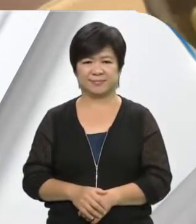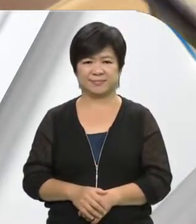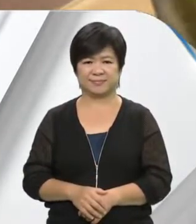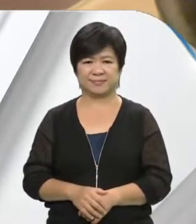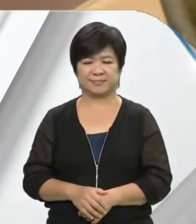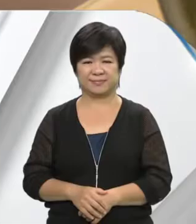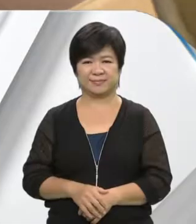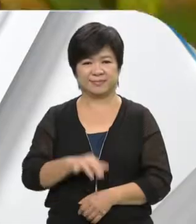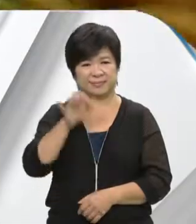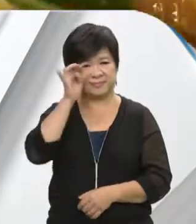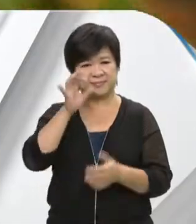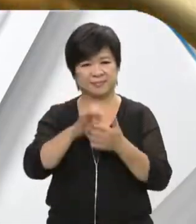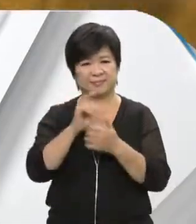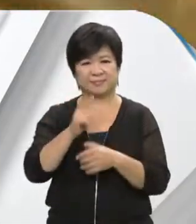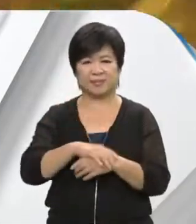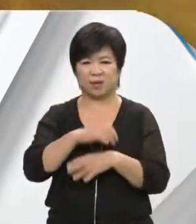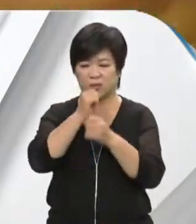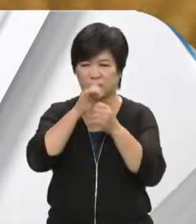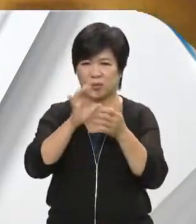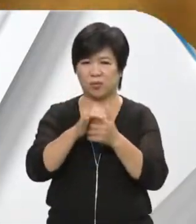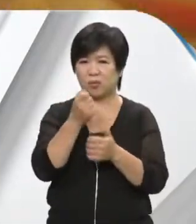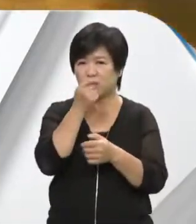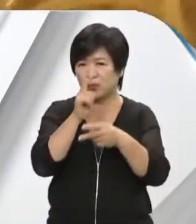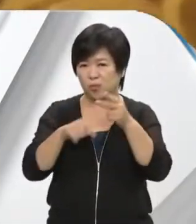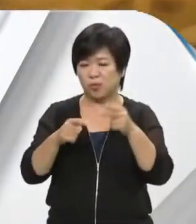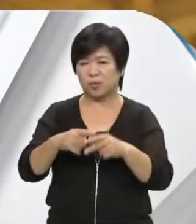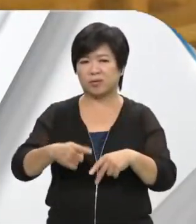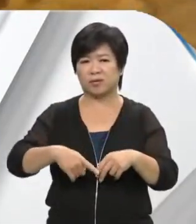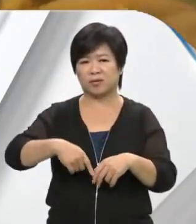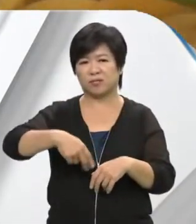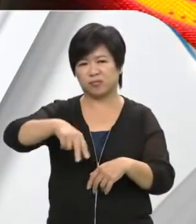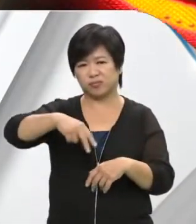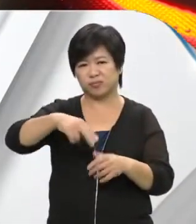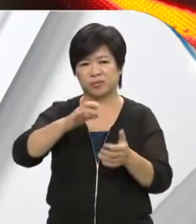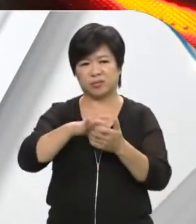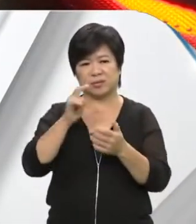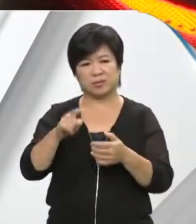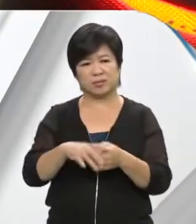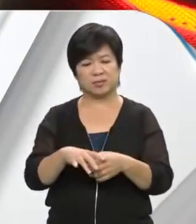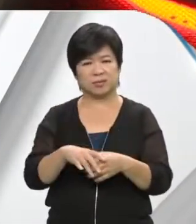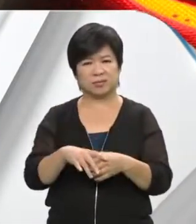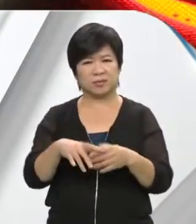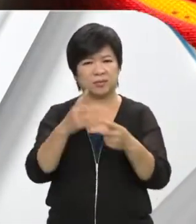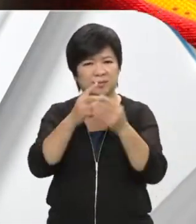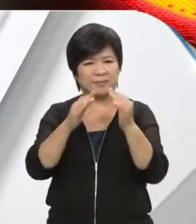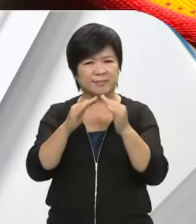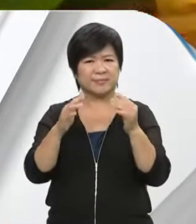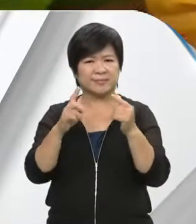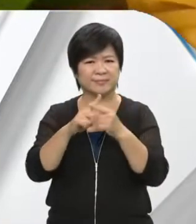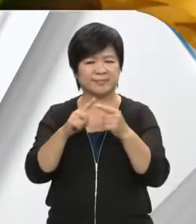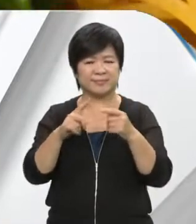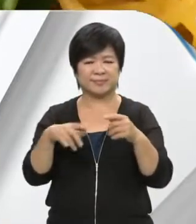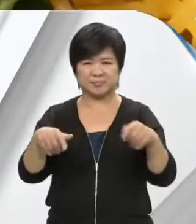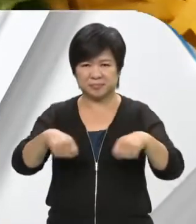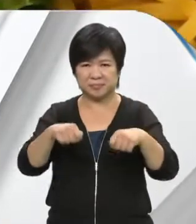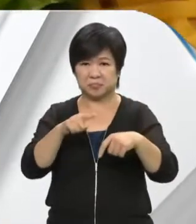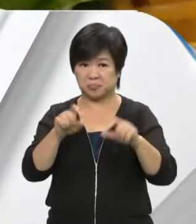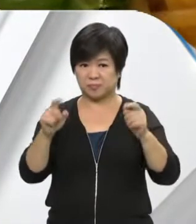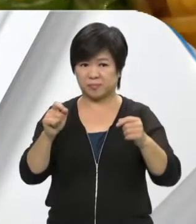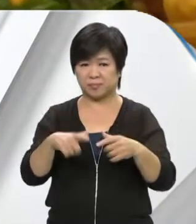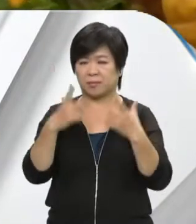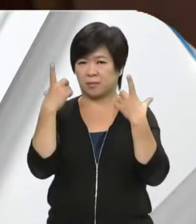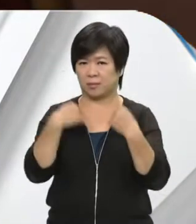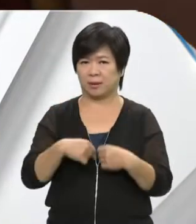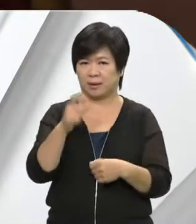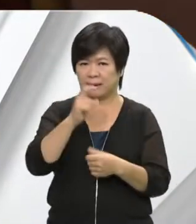在外都方老从诶用条幅管拉拉诶，一个草苗看起来有地位莫强用，原来系做出含同泥台里面强下